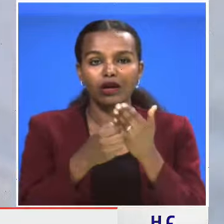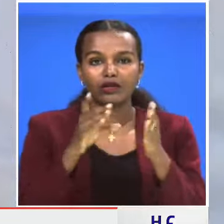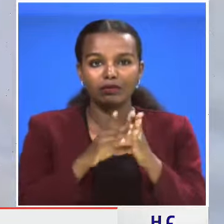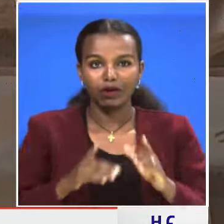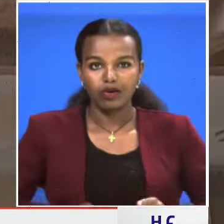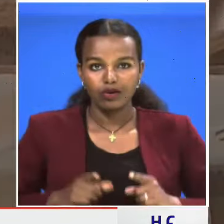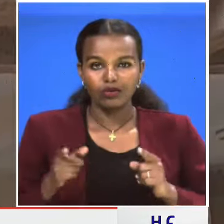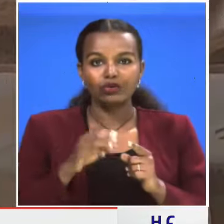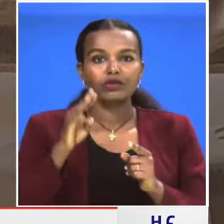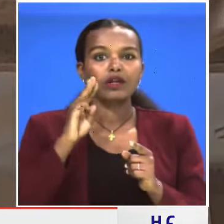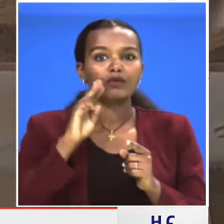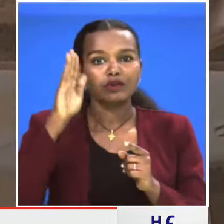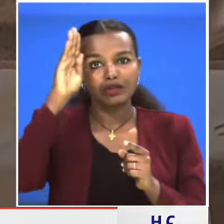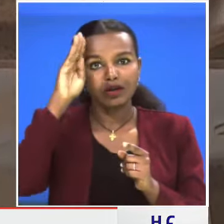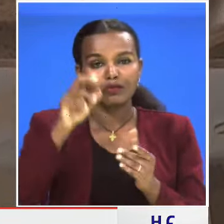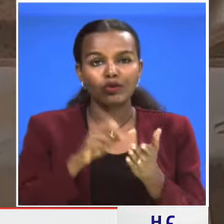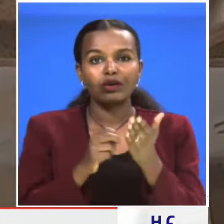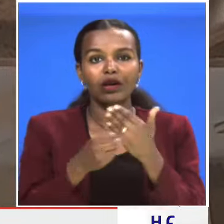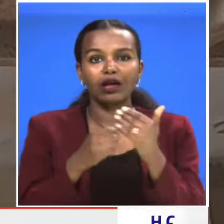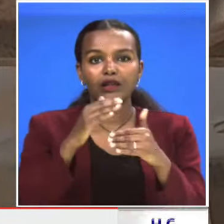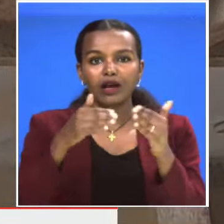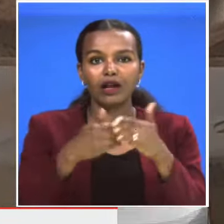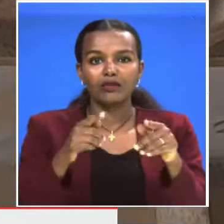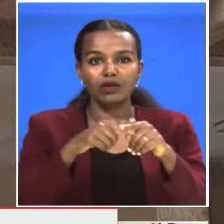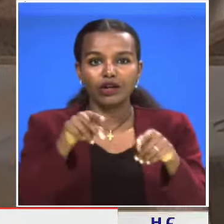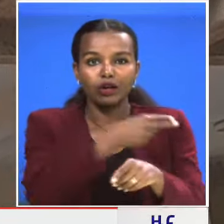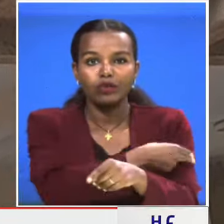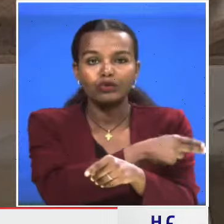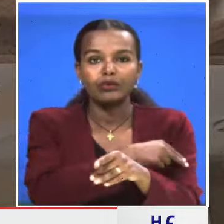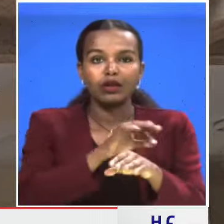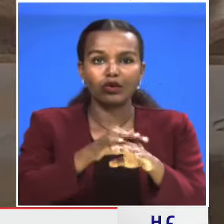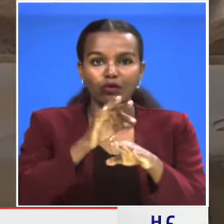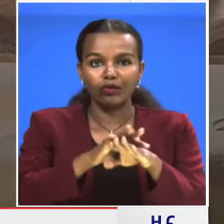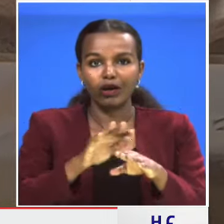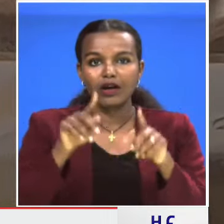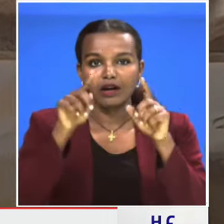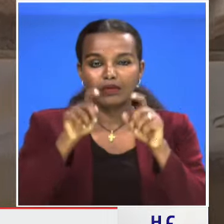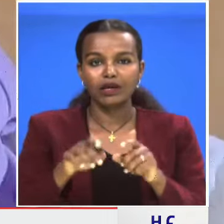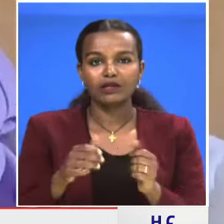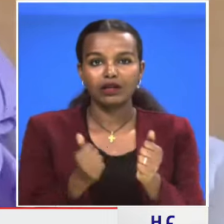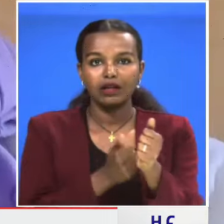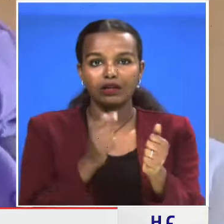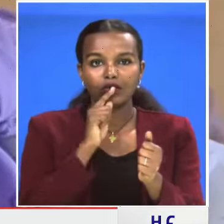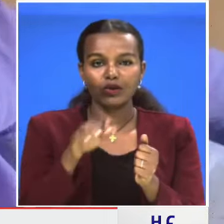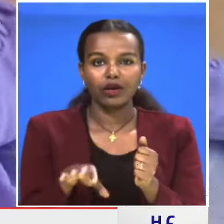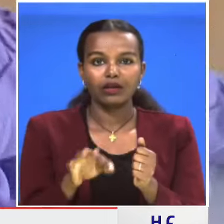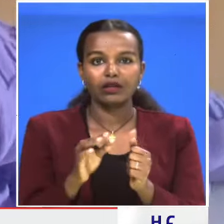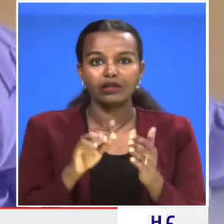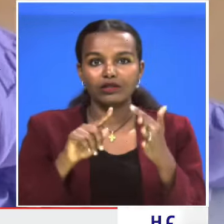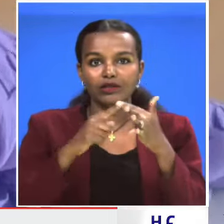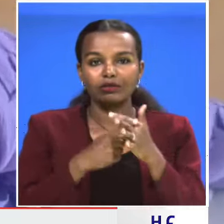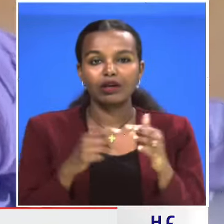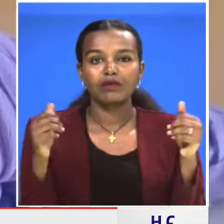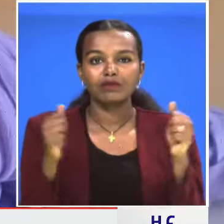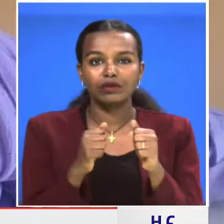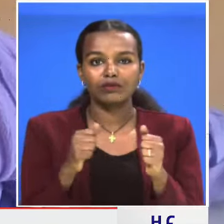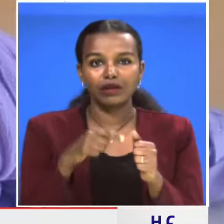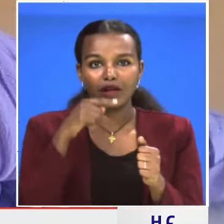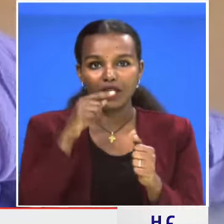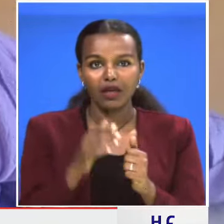ነዋሪ ሆነችው ሰላማዊት ሸጋው በወልዲያ አጠቃላይ ስፔሻሊስት ሆስፒታል የወባ ሕክምና ስትከታተልን ያገኘናት። ሲጀምረኛው ብርድ ብርድ